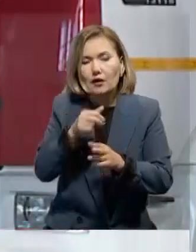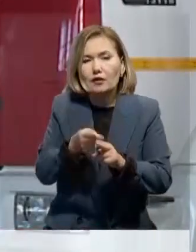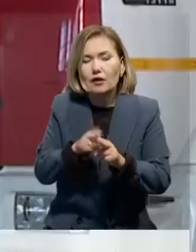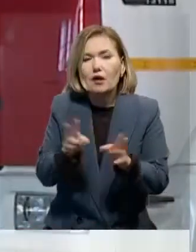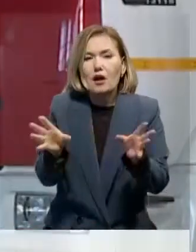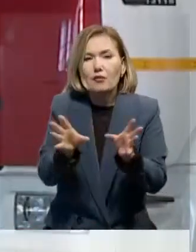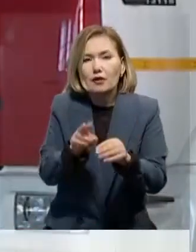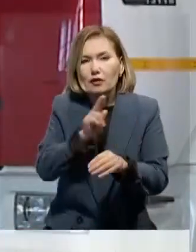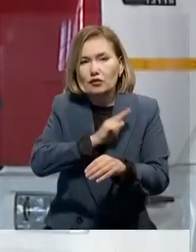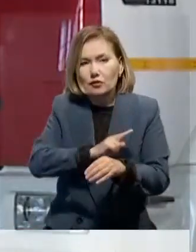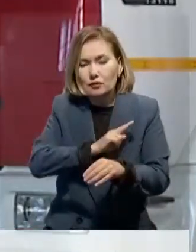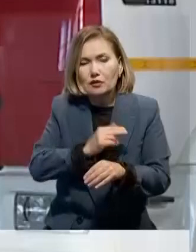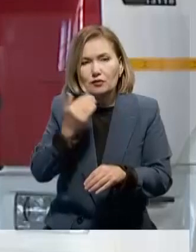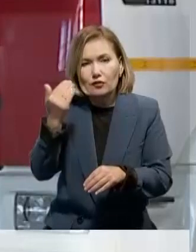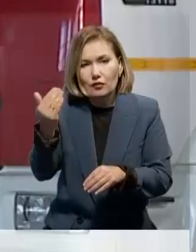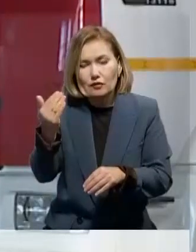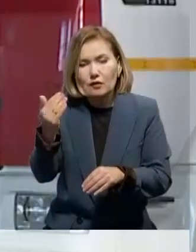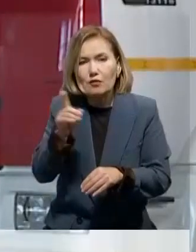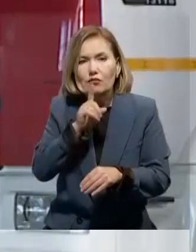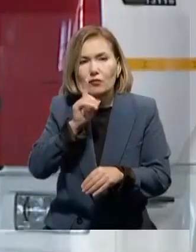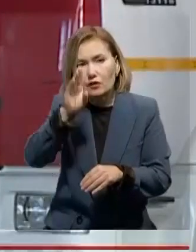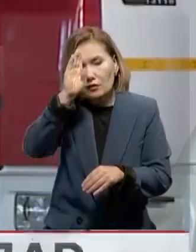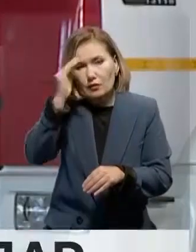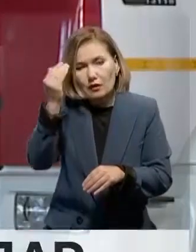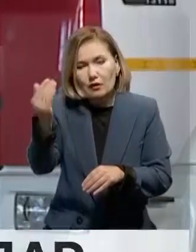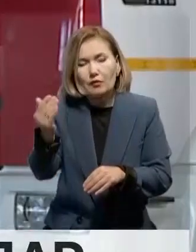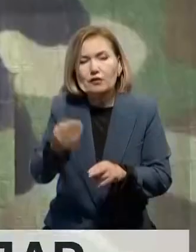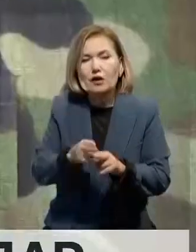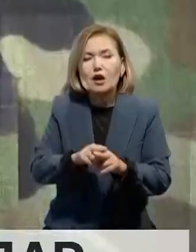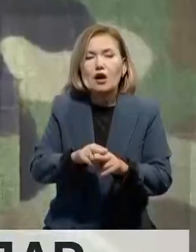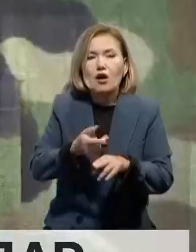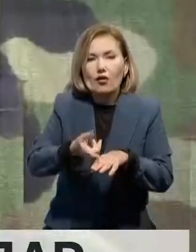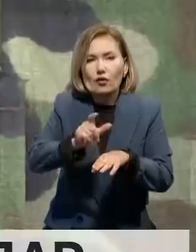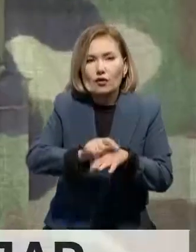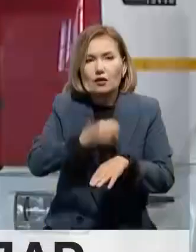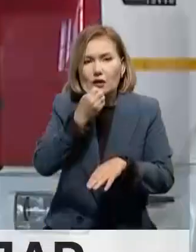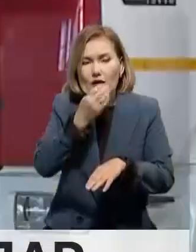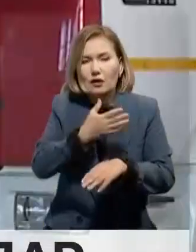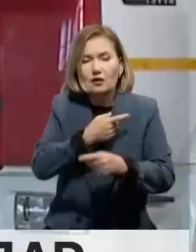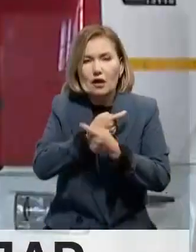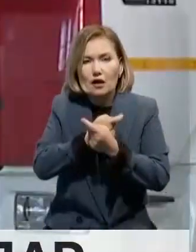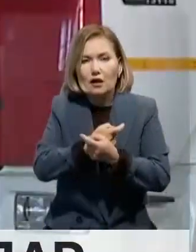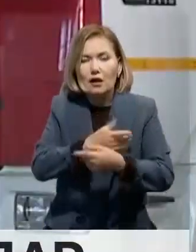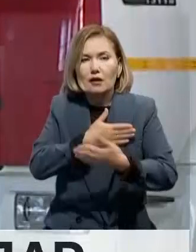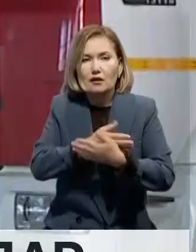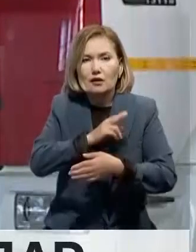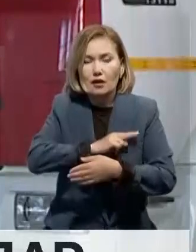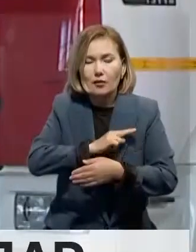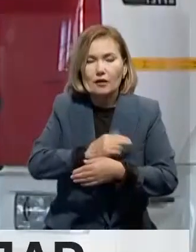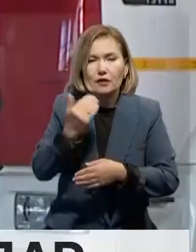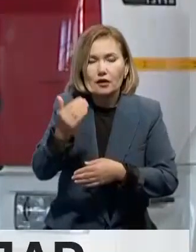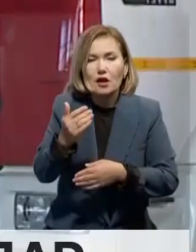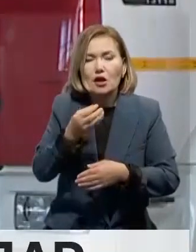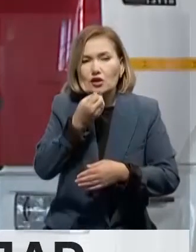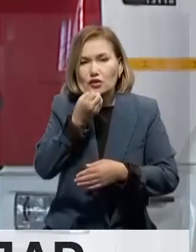жасап жатырмыз. Қазіргі таңда ол енді жұмысқа өте қысуатты, өз